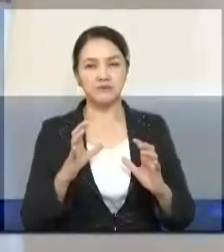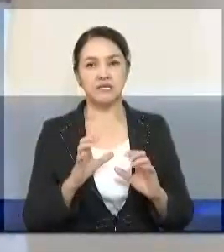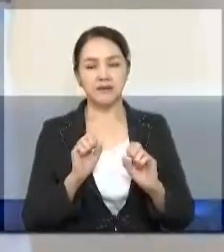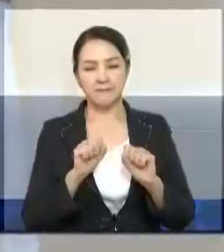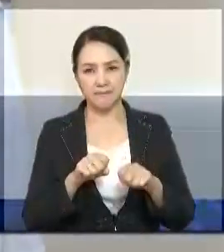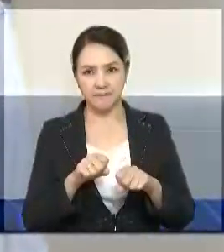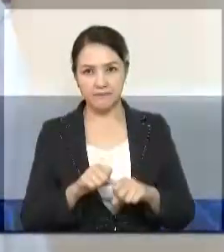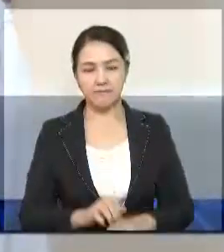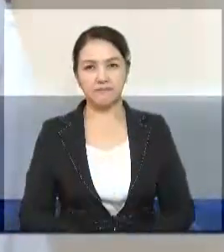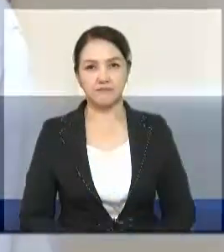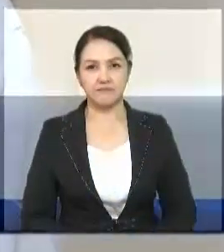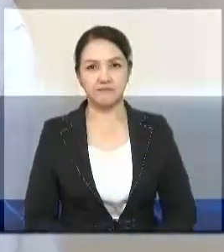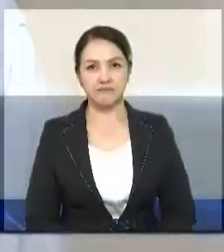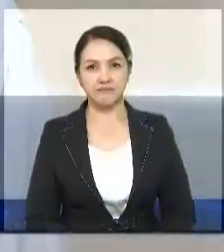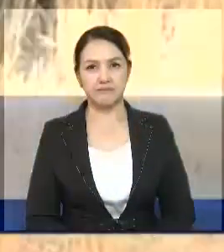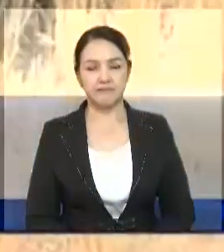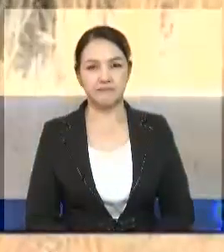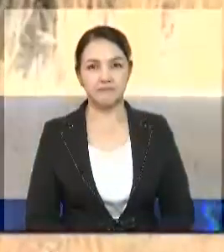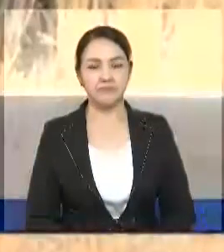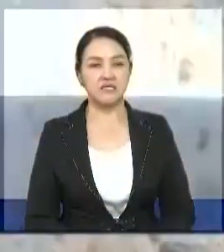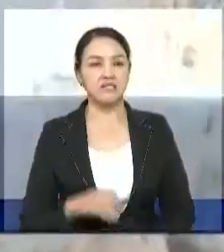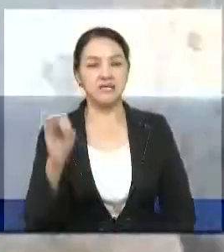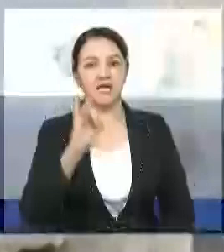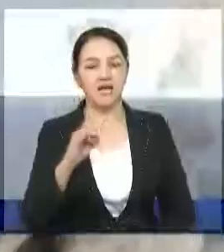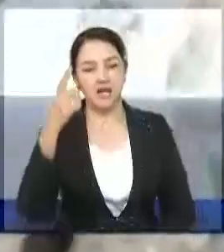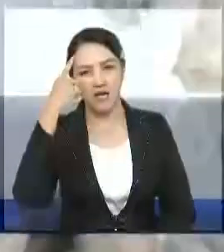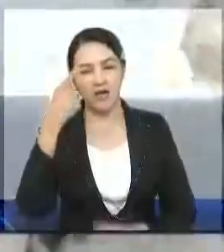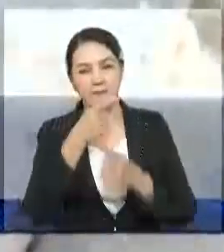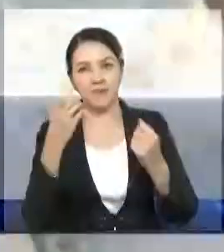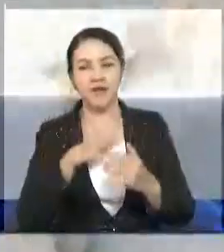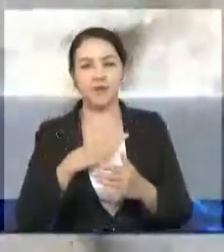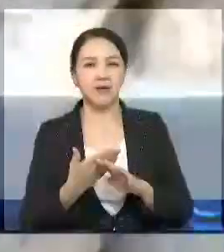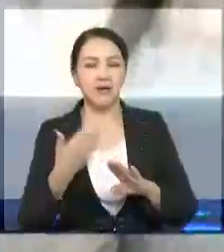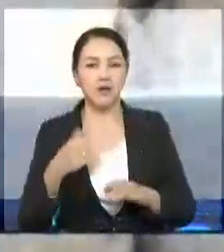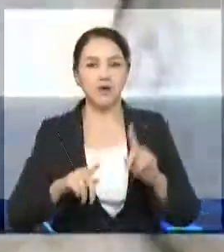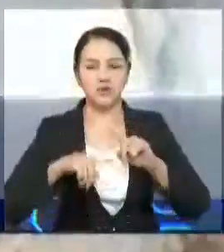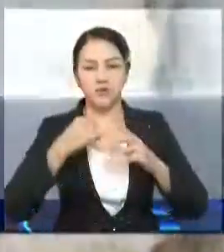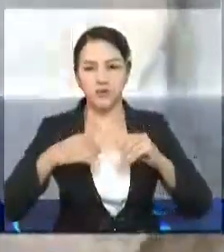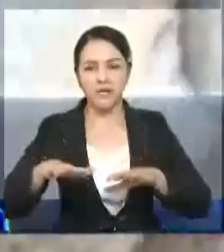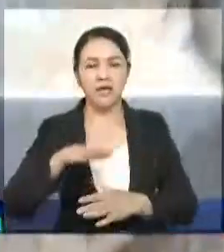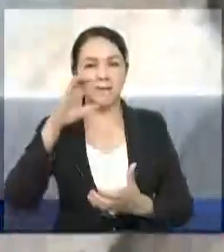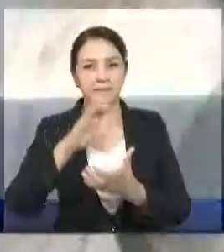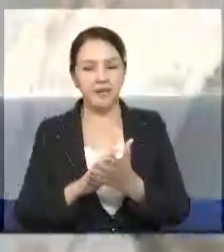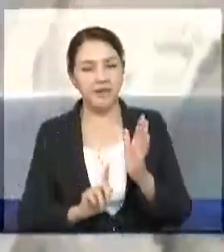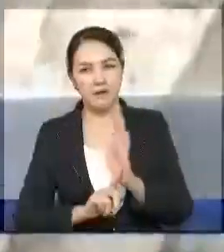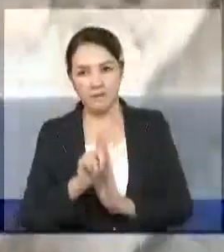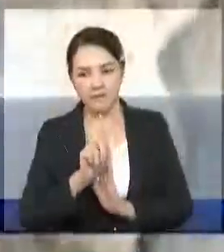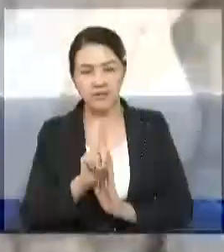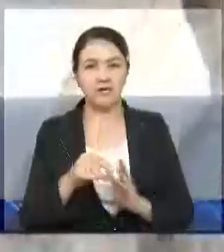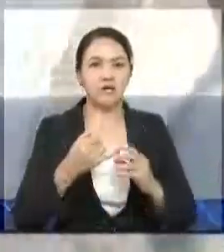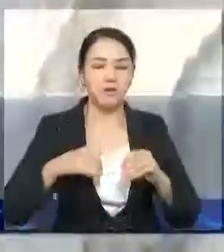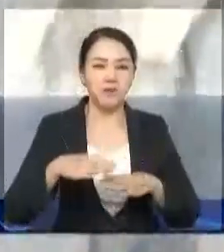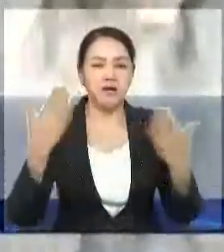сақтап қалуымызға болады. Тарихтан хабардар болу үшін алдымен туған өлкені танудан бастау керек. Тіпті